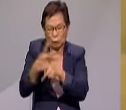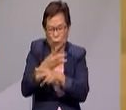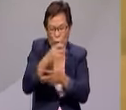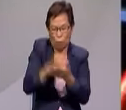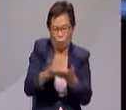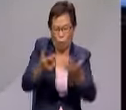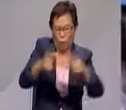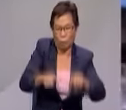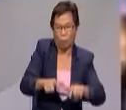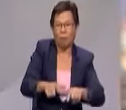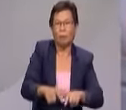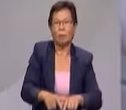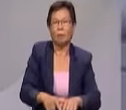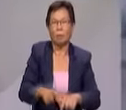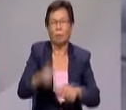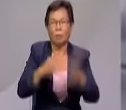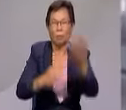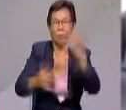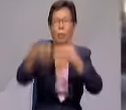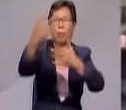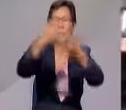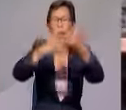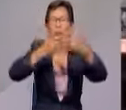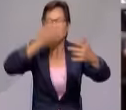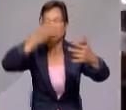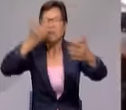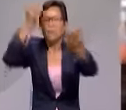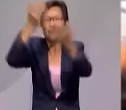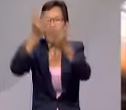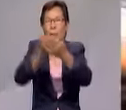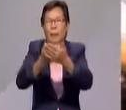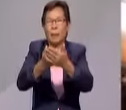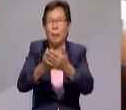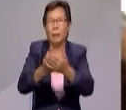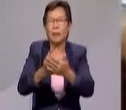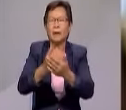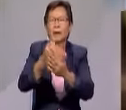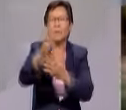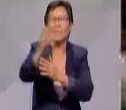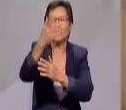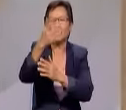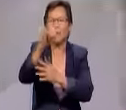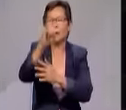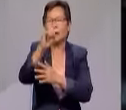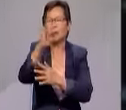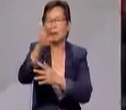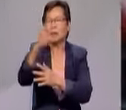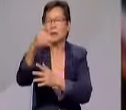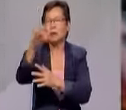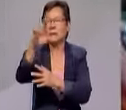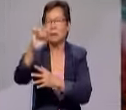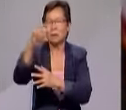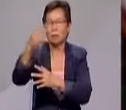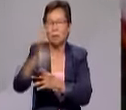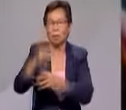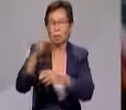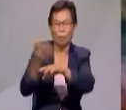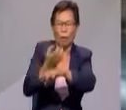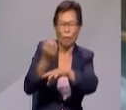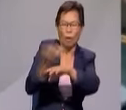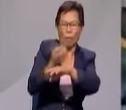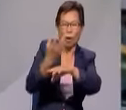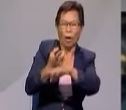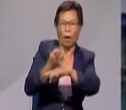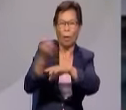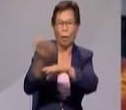terjejas. Difahamkan bau terbakar juga boleh dihindu sehingga ke Christchurch. Inilah bunyi siren ambulans di Belgium.